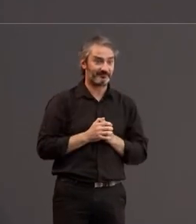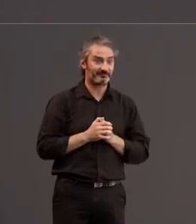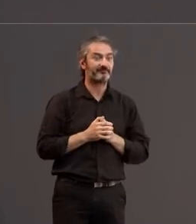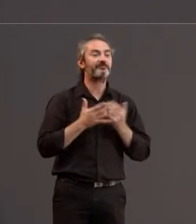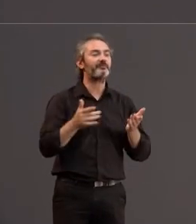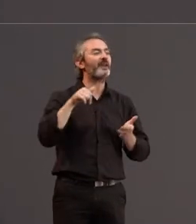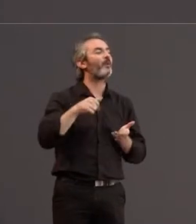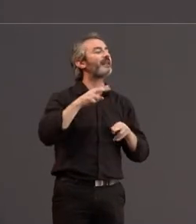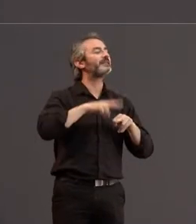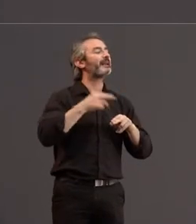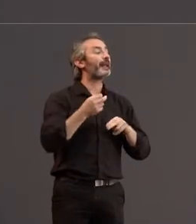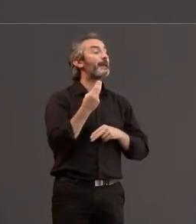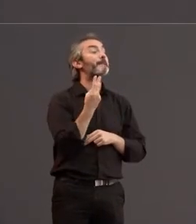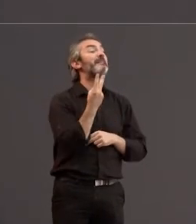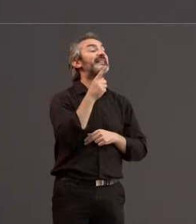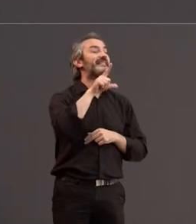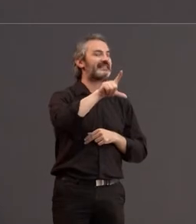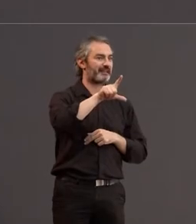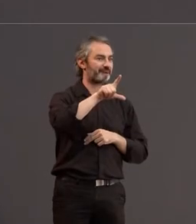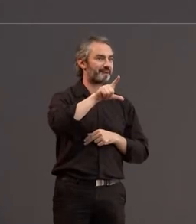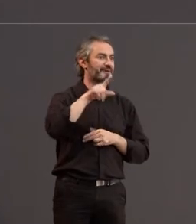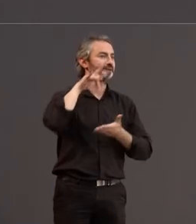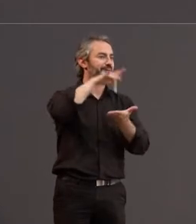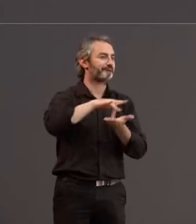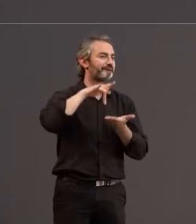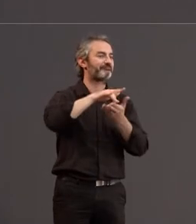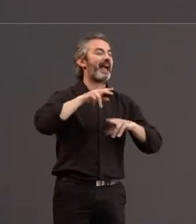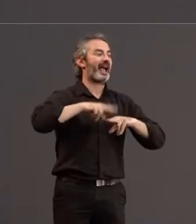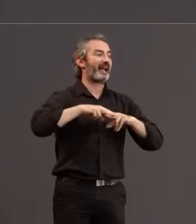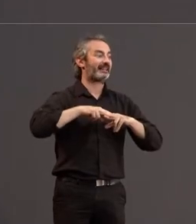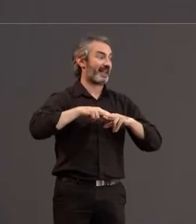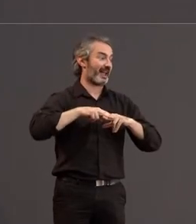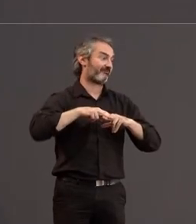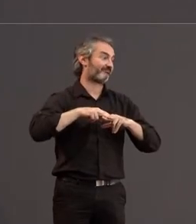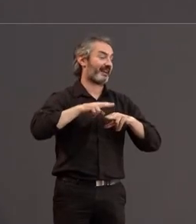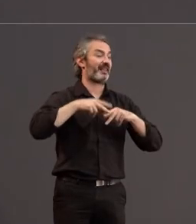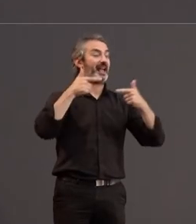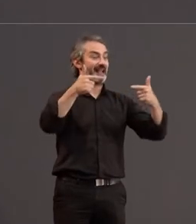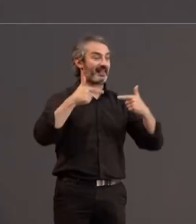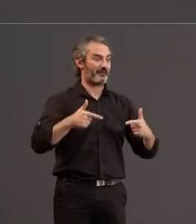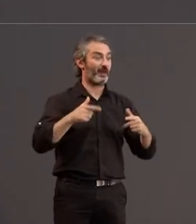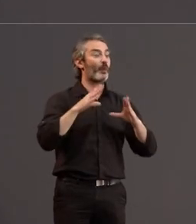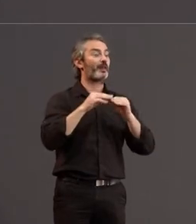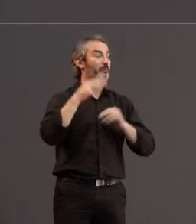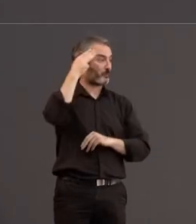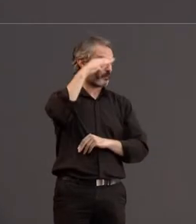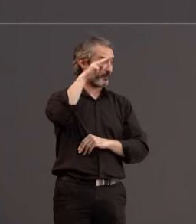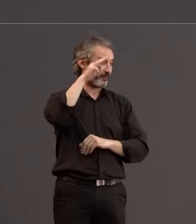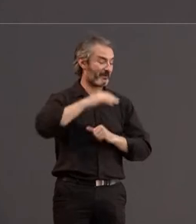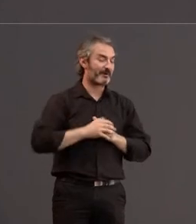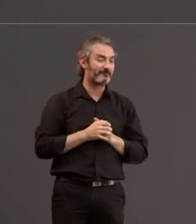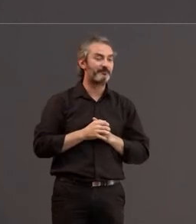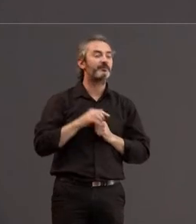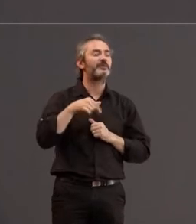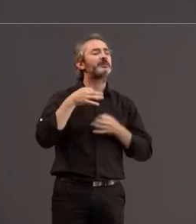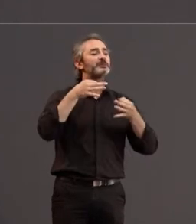Mireu, avui celebrem el 27è acte acadèmic de graduació de la Universitat Pompeu Fabra, que compta,